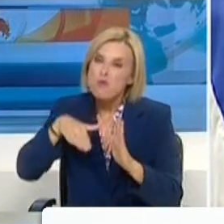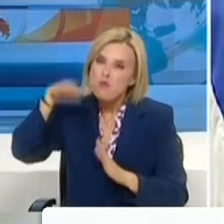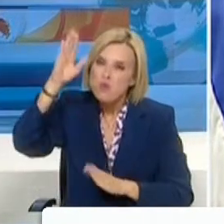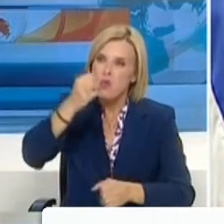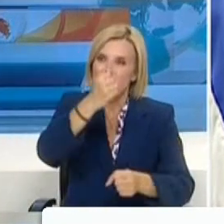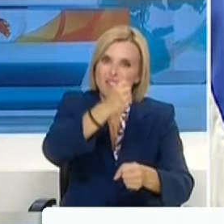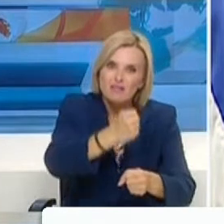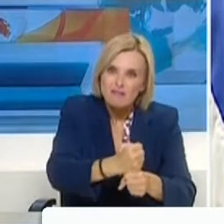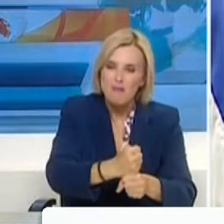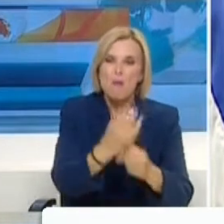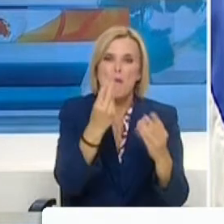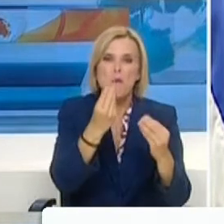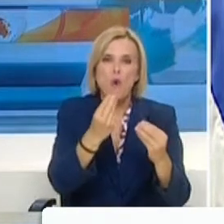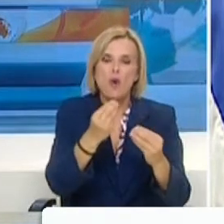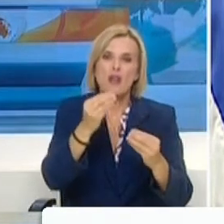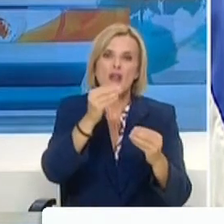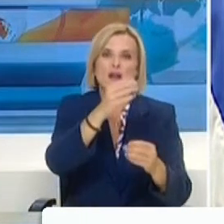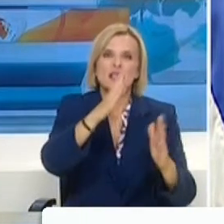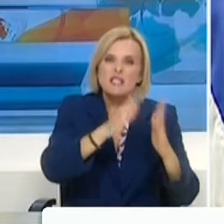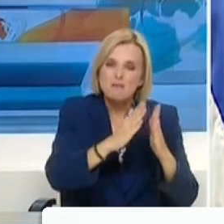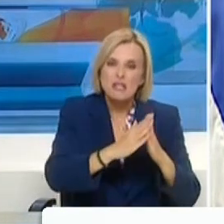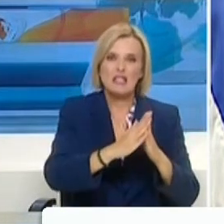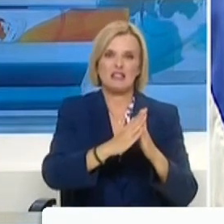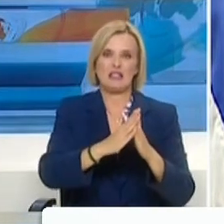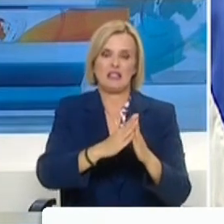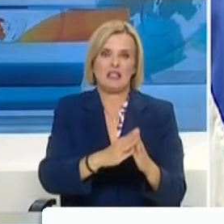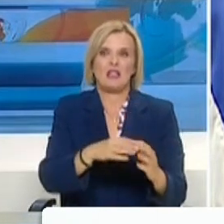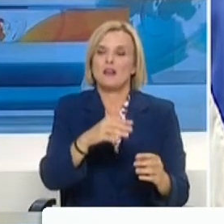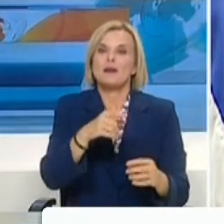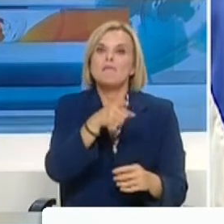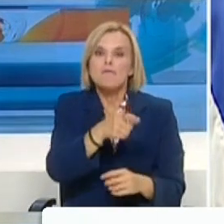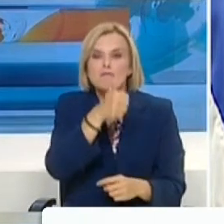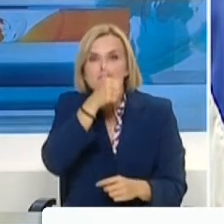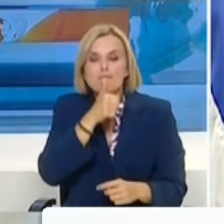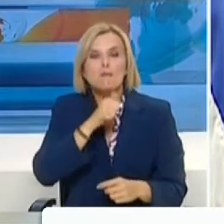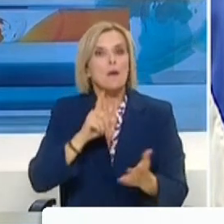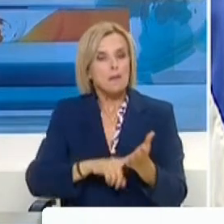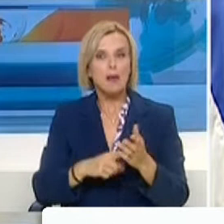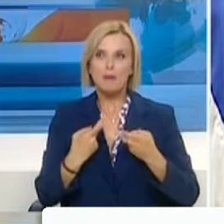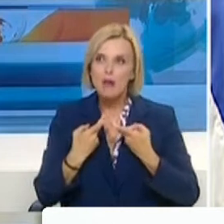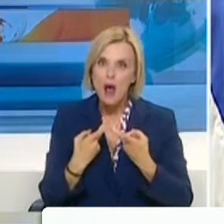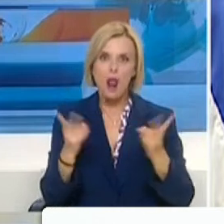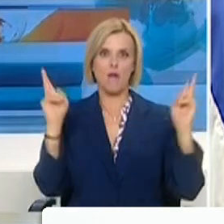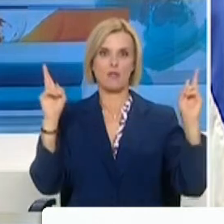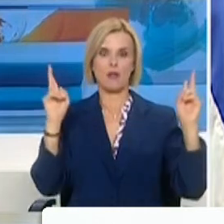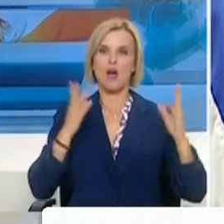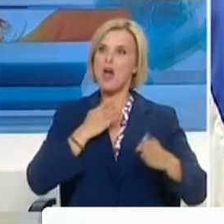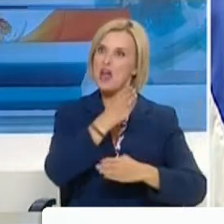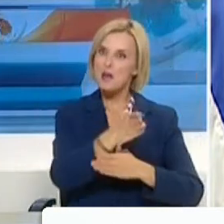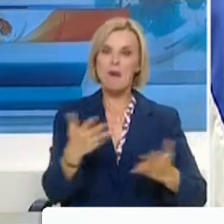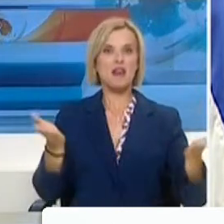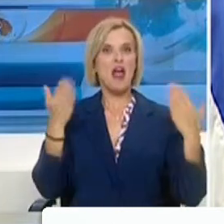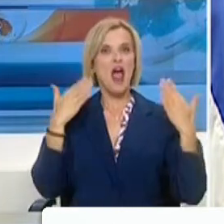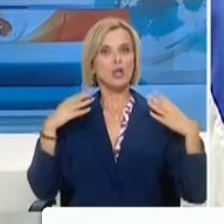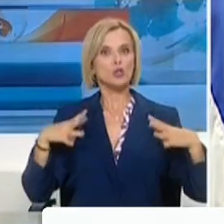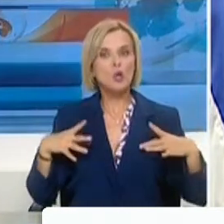είχαν αποκλειστεί στα μεγάλα κέντρα, που είχαμε και μεγαλύτερη κυκλοφορία του ιού, να απελευθερωθούν κάπως, να πάνε στα εξοχικά τους, να πάνε